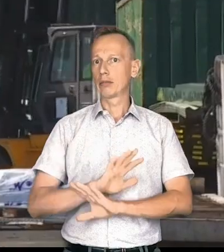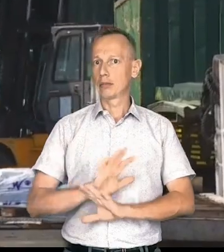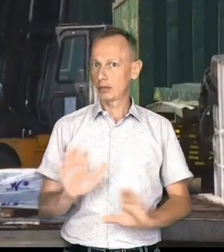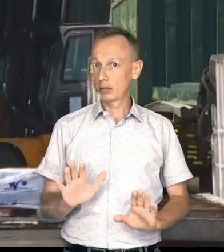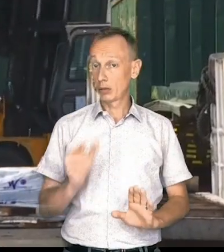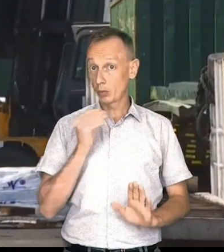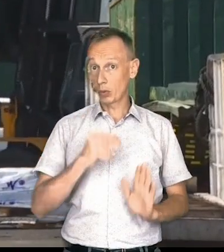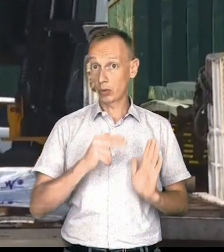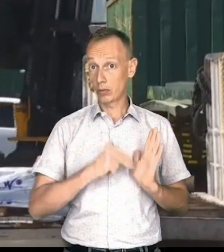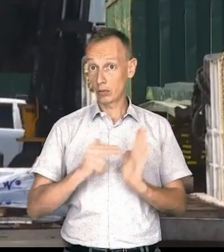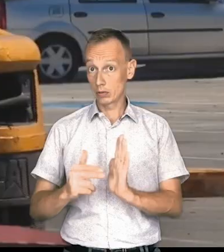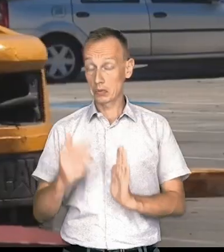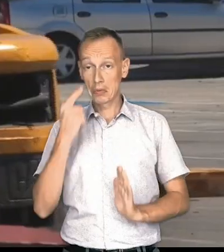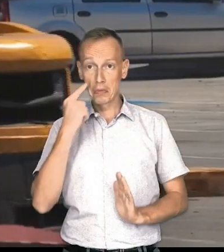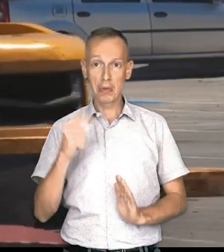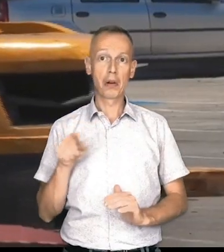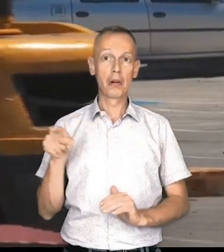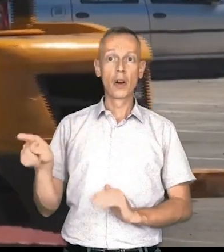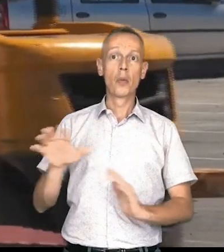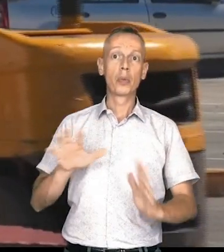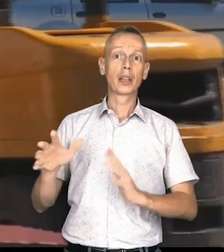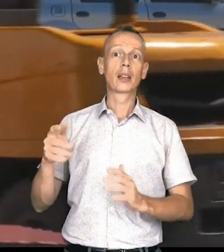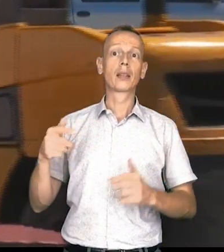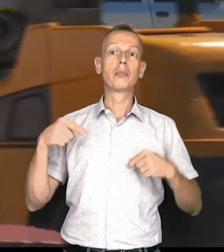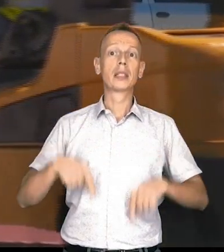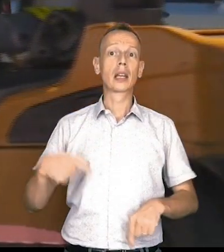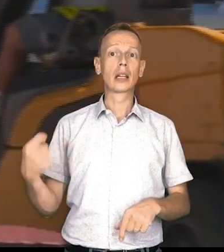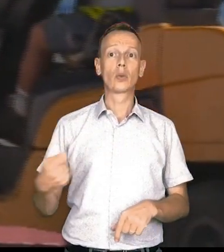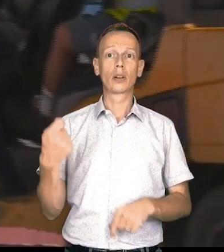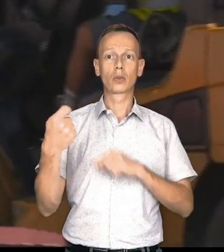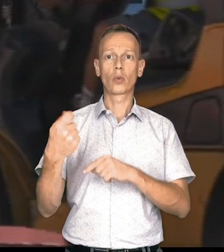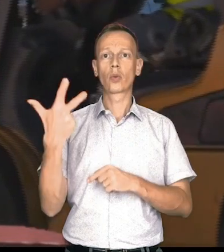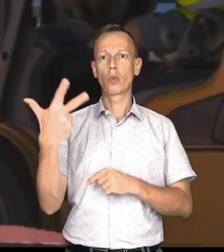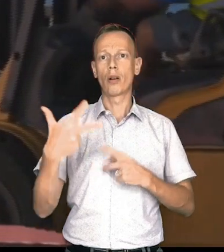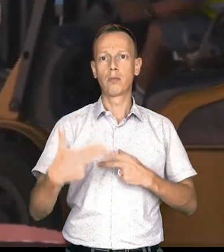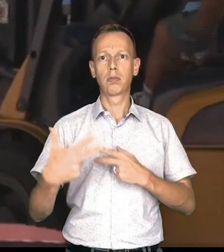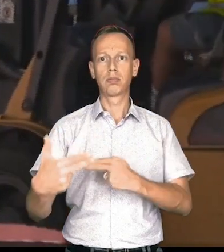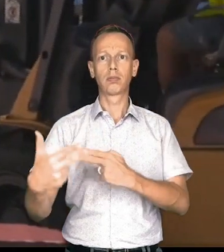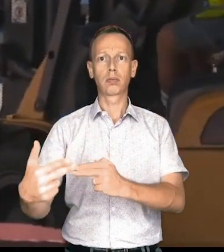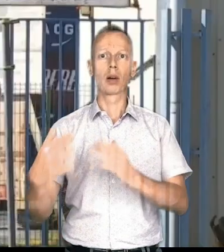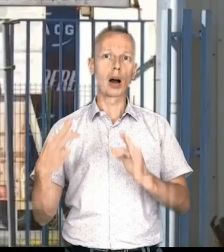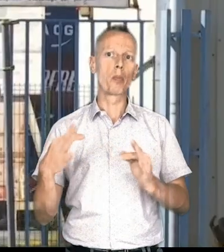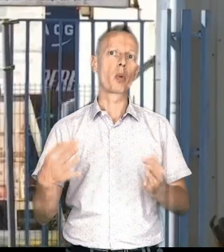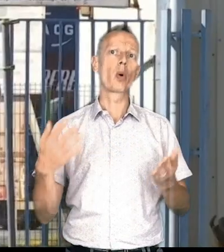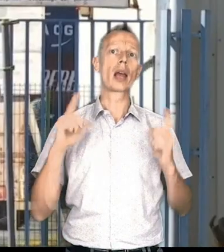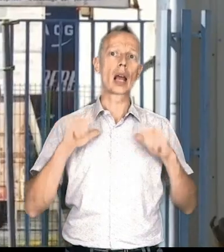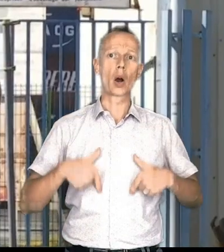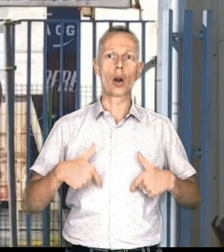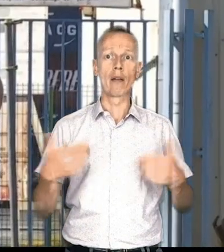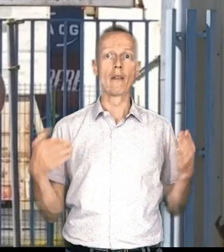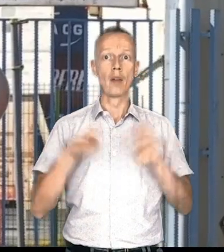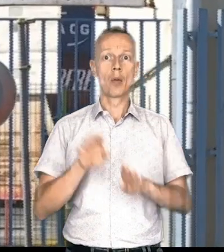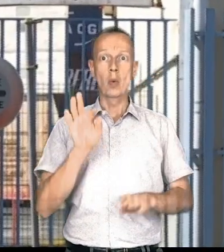chapitre du protocole de sortie de grève, à noter que le ministère de l'Éducation pourrait revoir son protocole en 3 phases pour décider